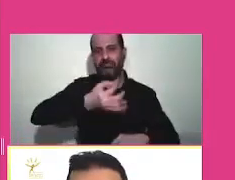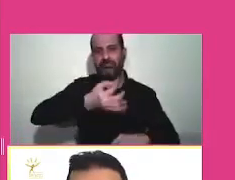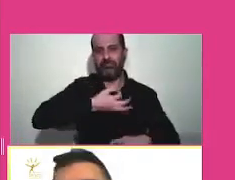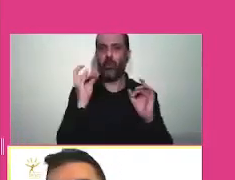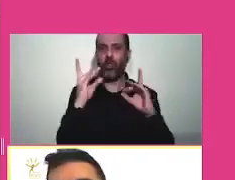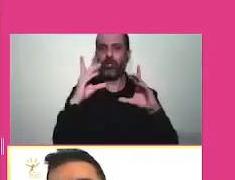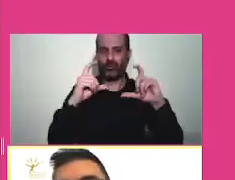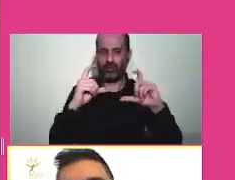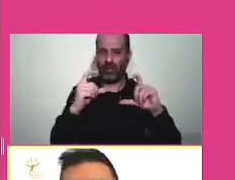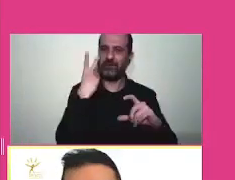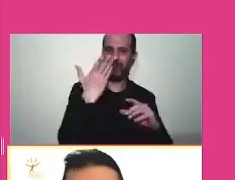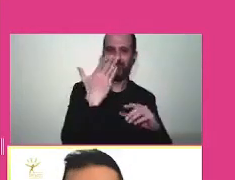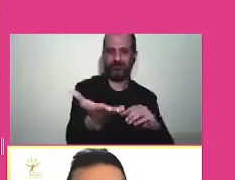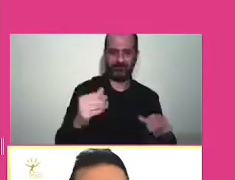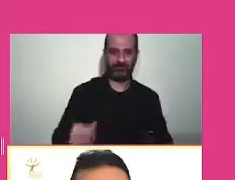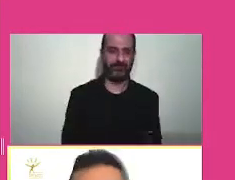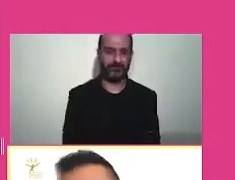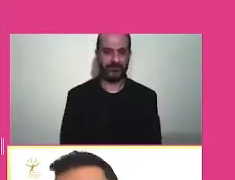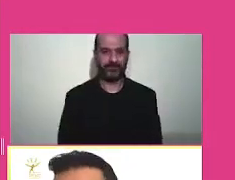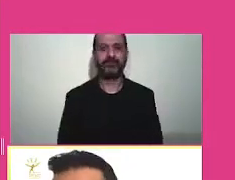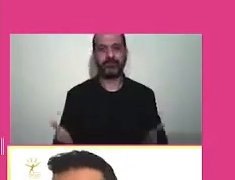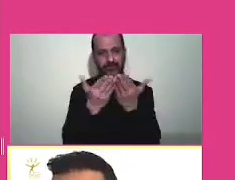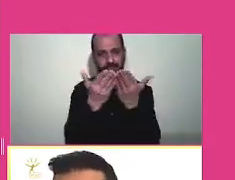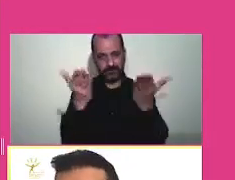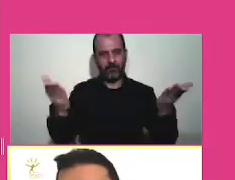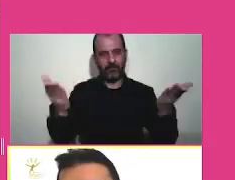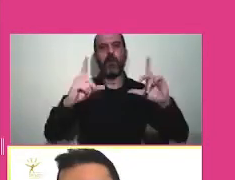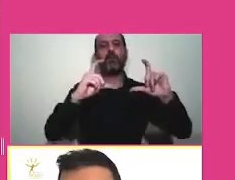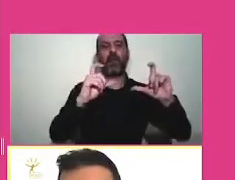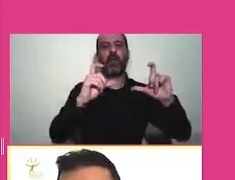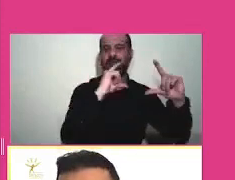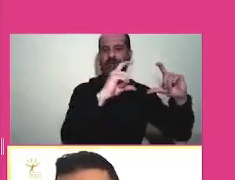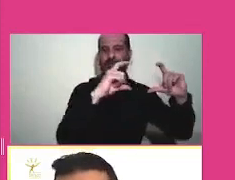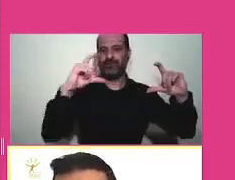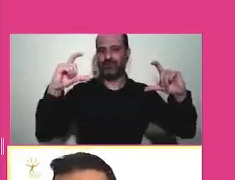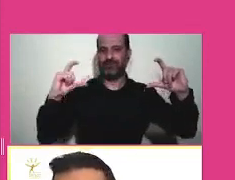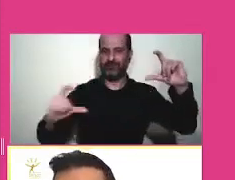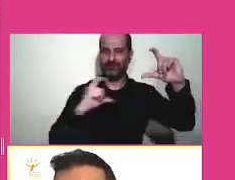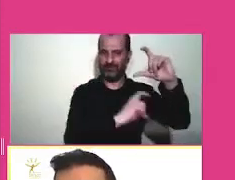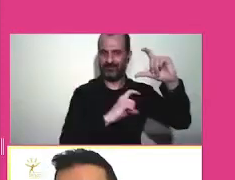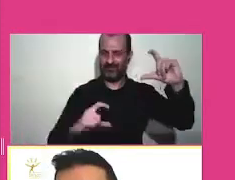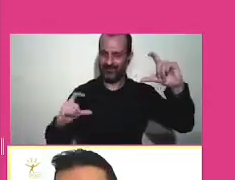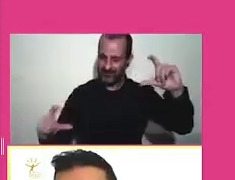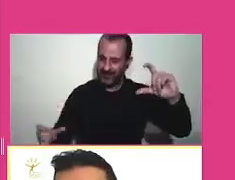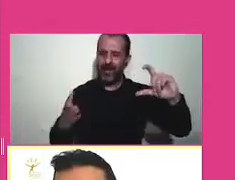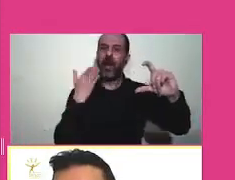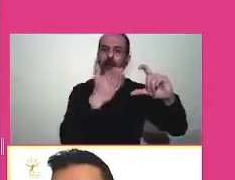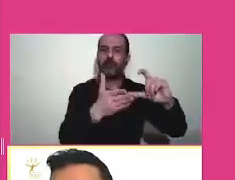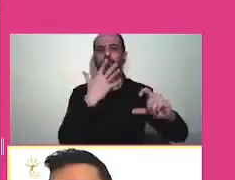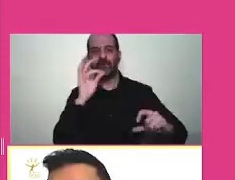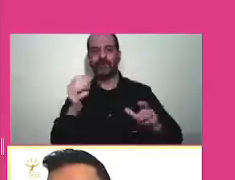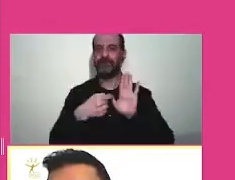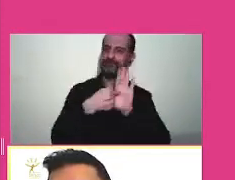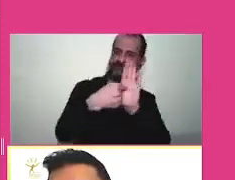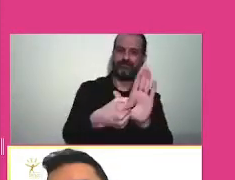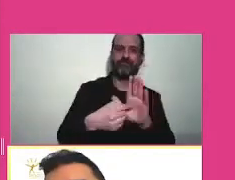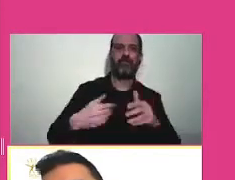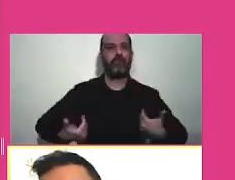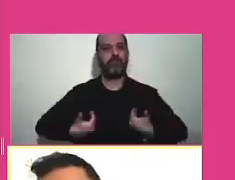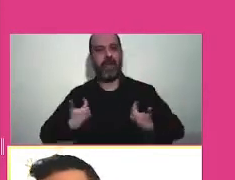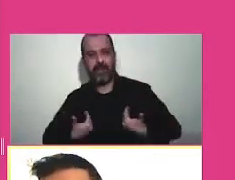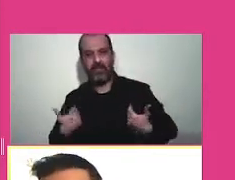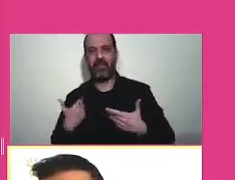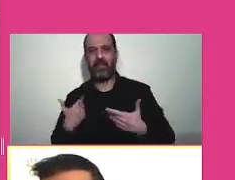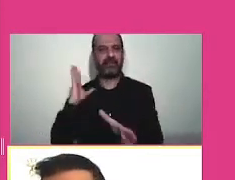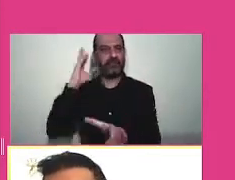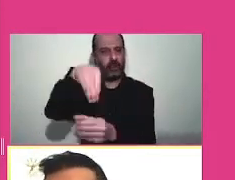φωτογραφίες. Σωστό. Συγγνώμη. Αυτές είναι οι φωτογραφίες. Έτσι, εντάξει, για να δώσω μια εικόνα παιχνιδιού και συμμετοχικότητας